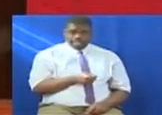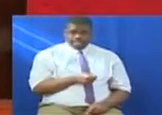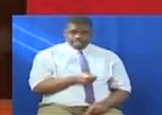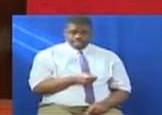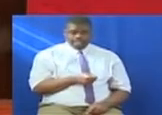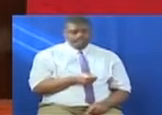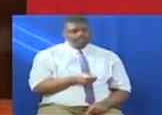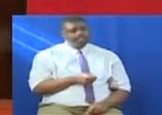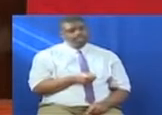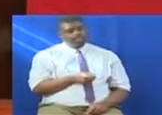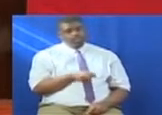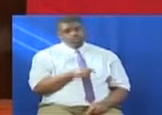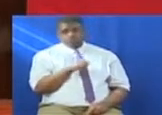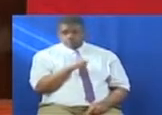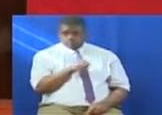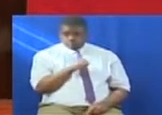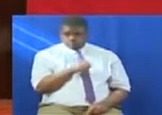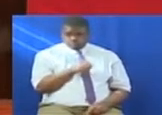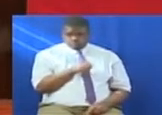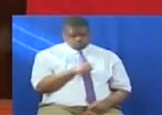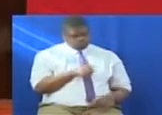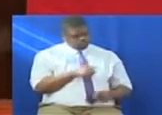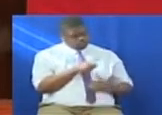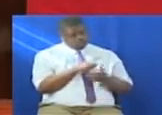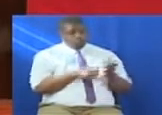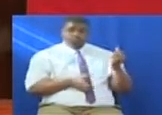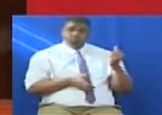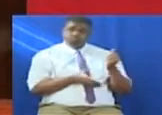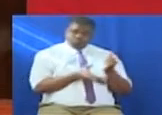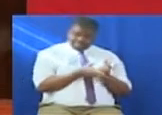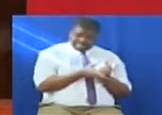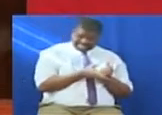Rais wetu katika kupambana na swala hili